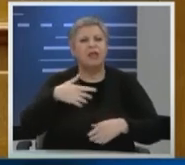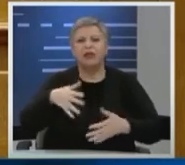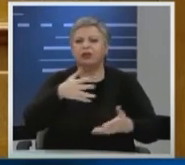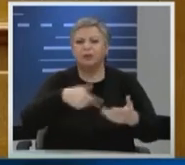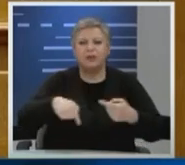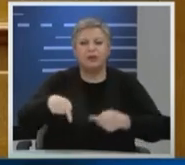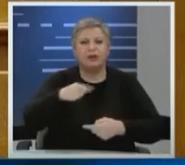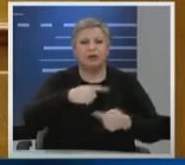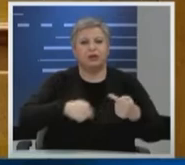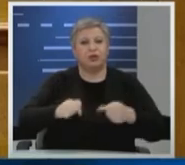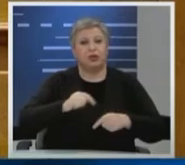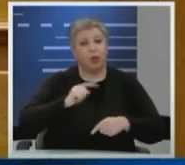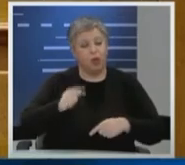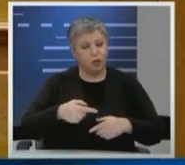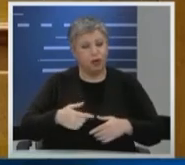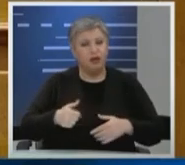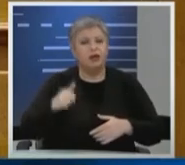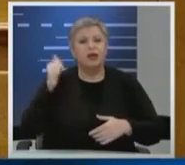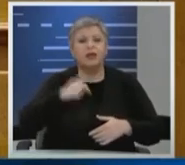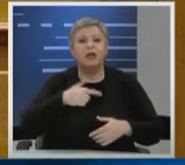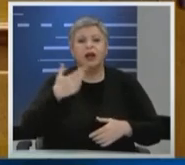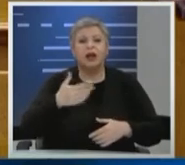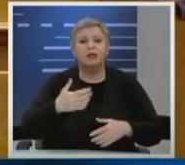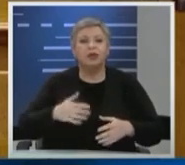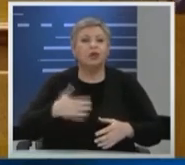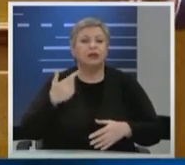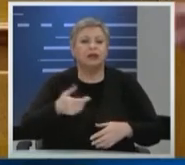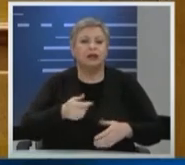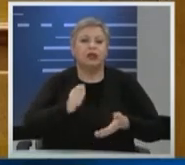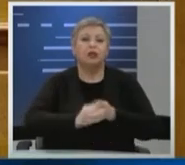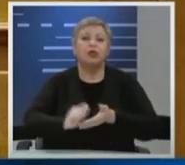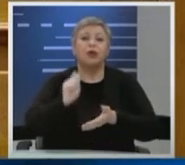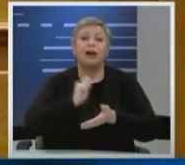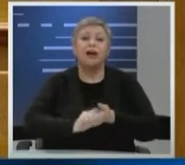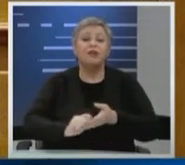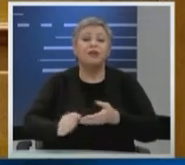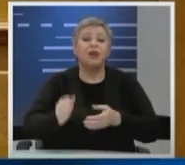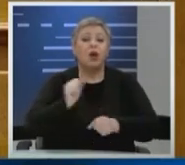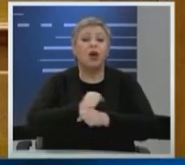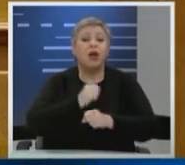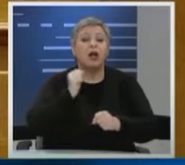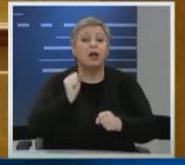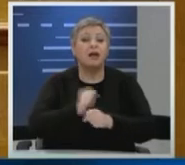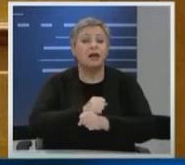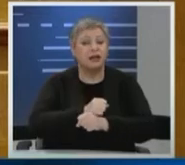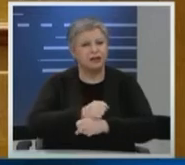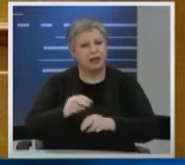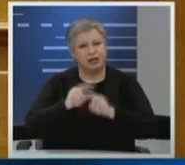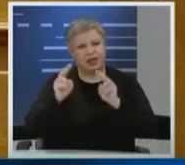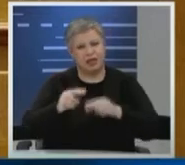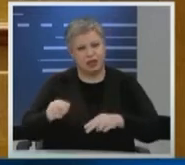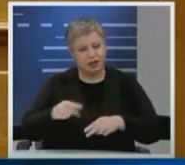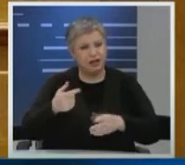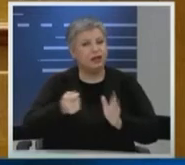λοιπούς, η έκθεση του Διεθνούς Γραφείου Εργασίας, που είναι συμβουλός σας αν δεν κάνω λάθος. Τι λέει το Διεθνές Γραφείο